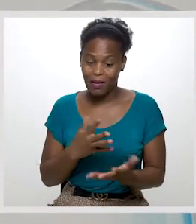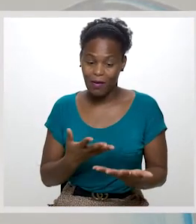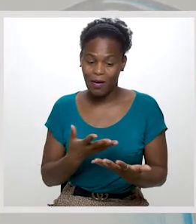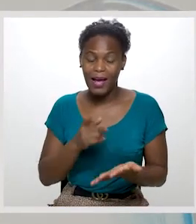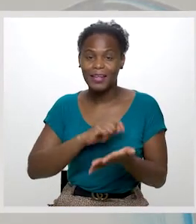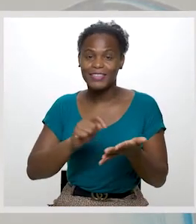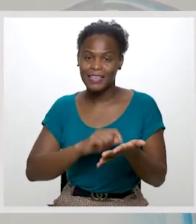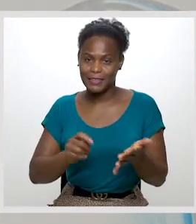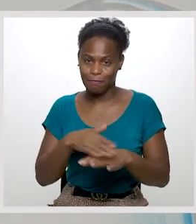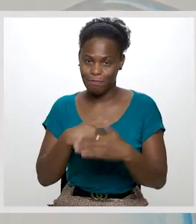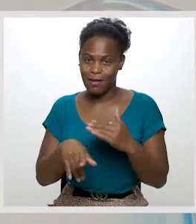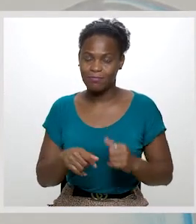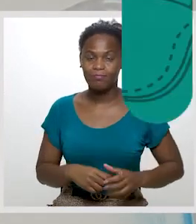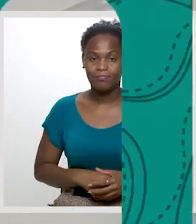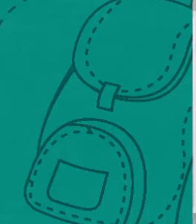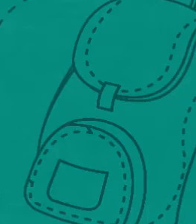passe aux exercices.